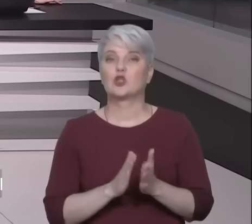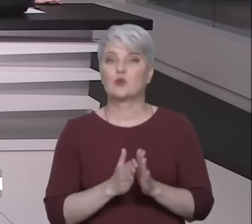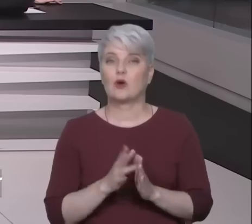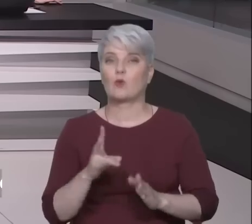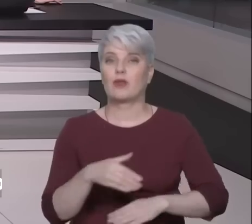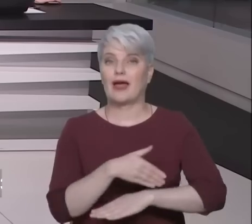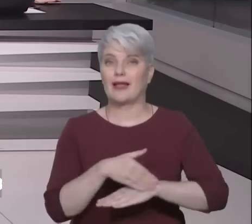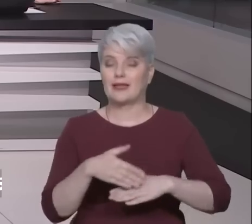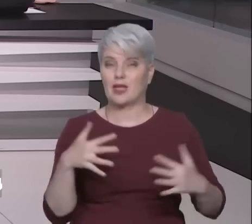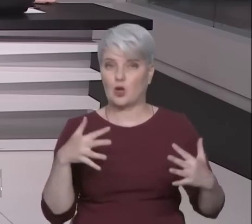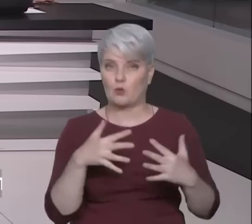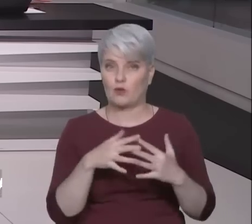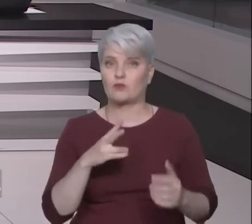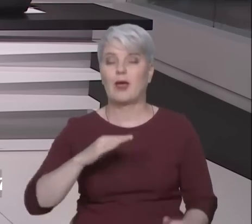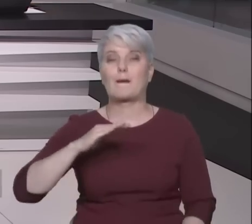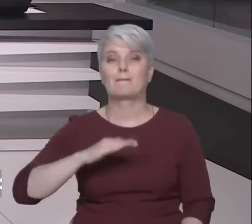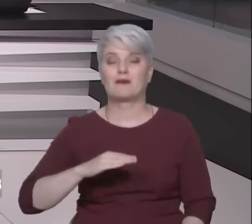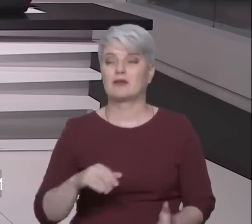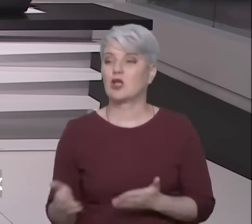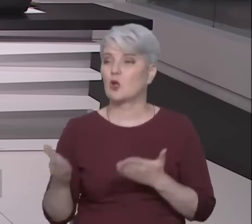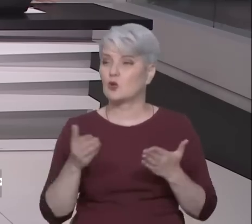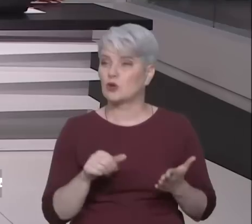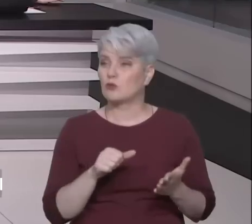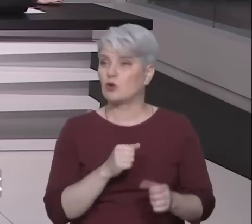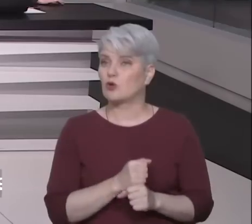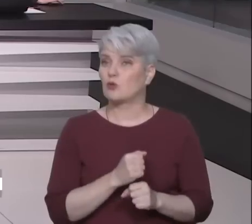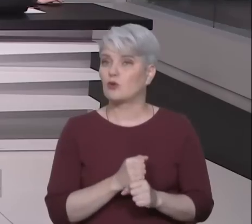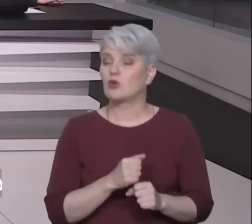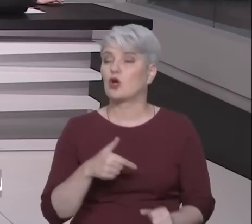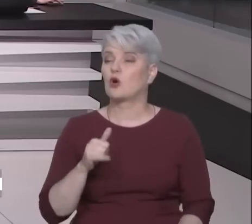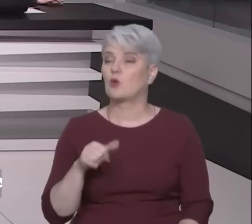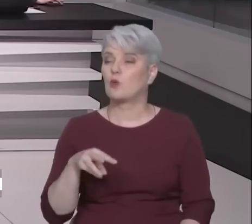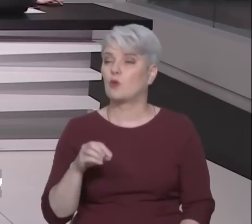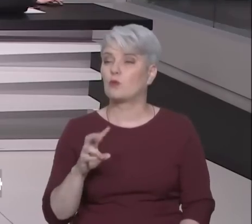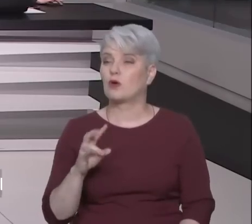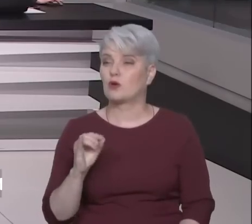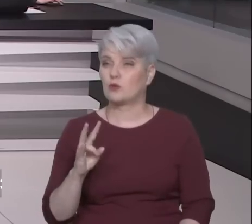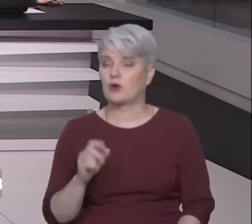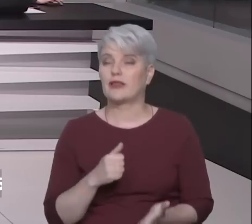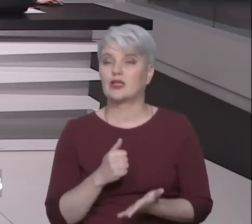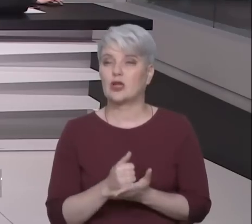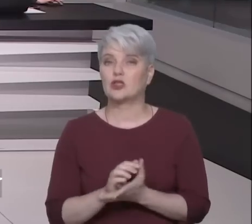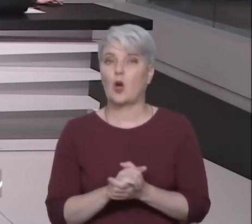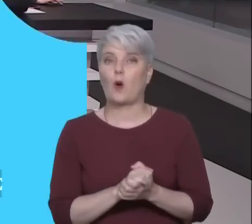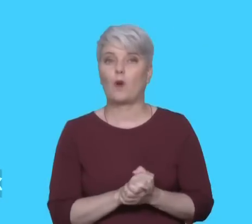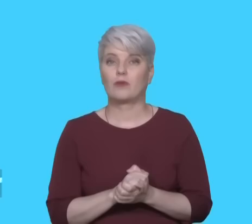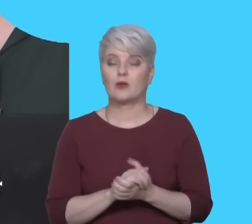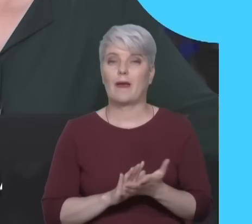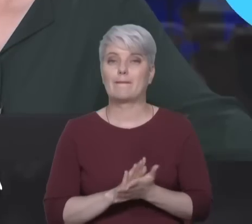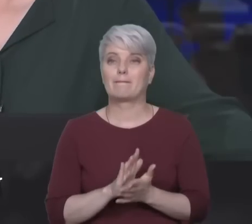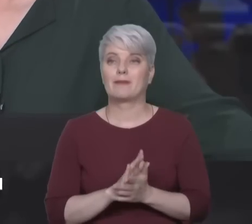лінії фронту на півдні. Долучаємо до розмови Наталю Гуменюк, начальницю об'єднаного координаційного прес-центру Сил оборони півдні